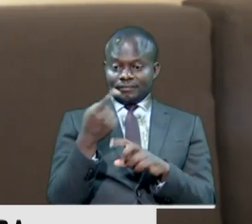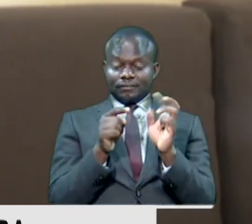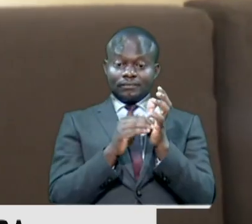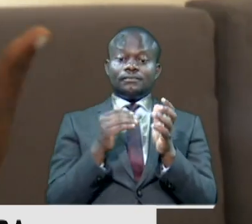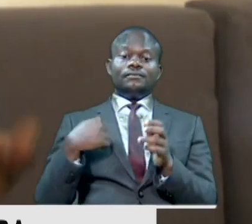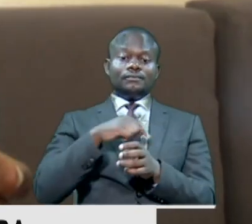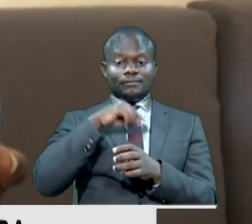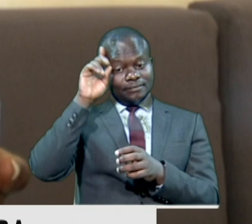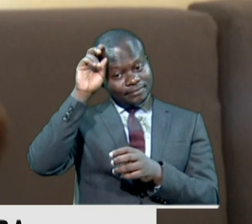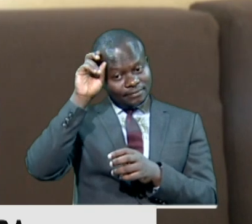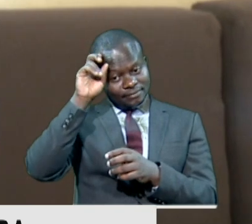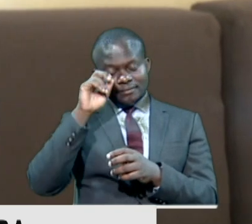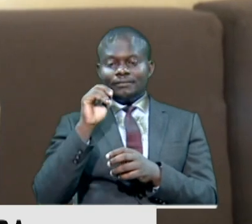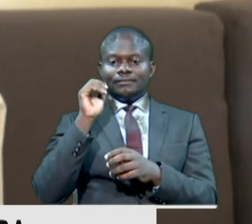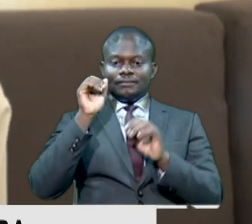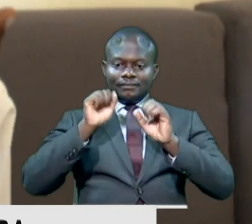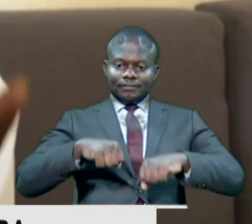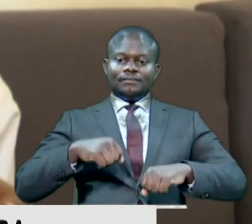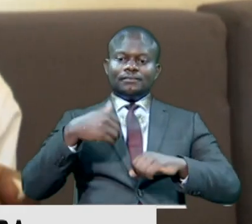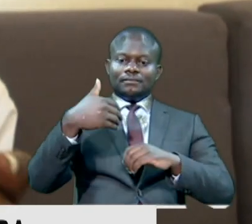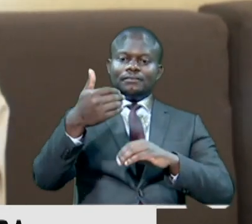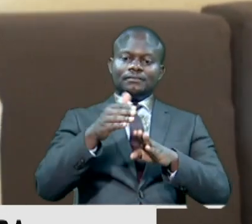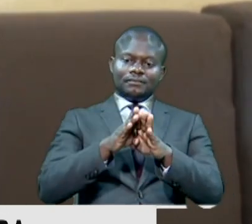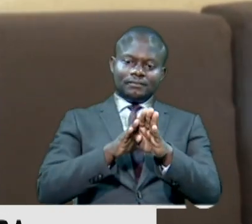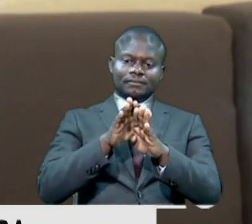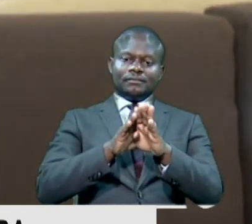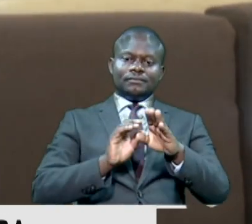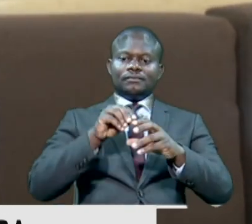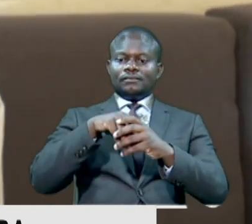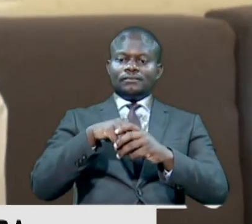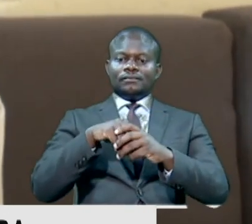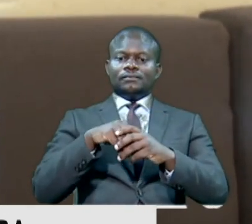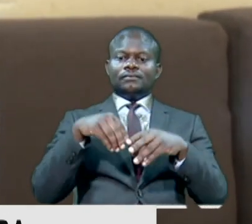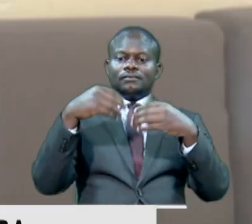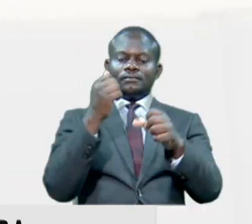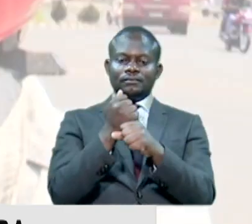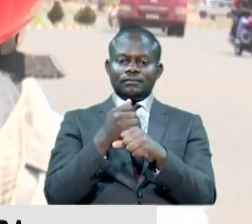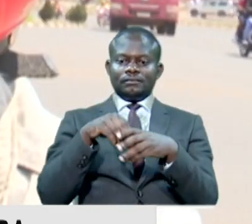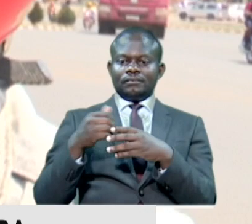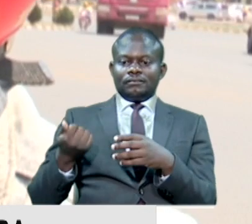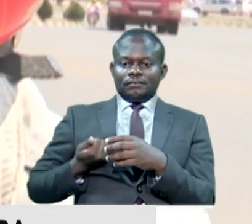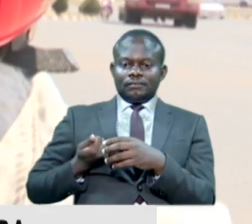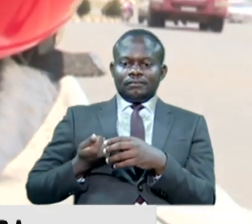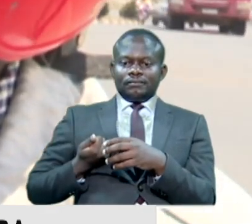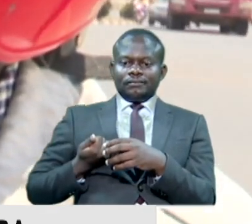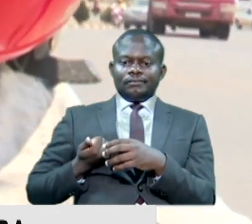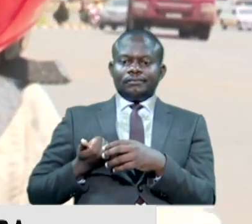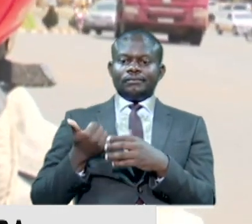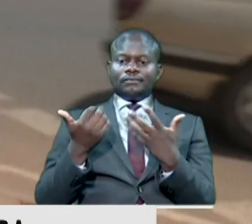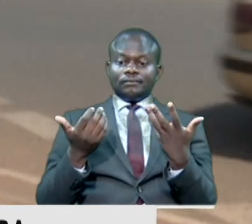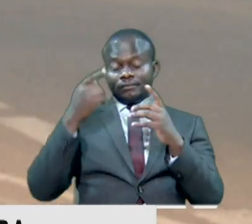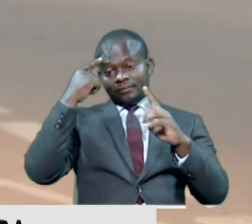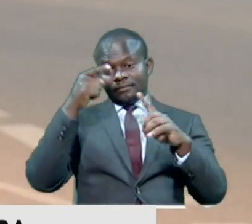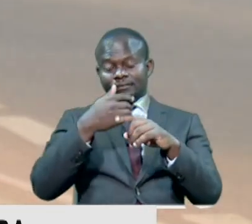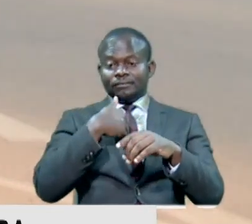numva ubushobozi uko buzagenda buboneka nzashyira moto zanjye imanda nkatanga akazi ku bakobwa intego